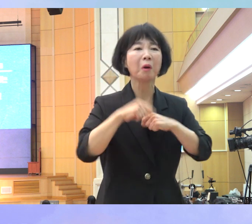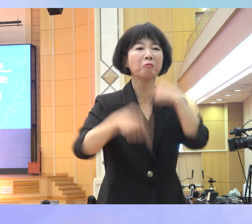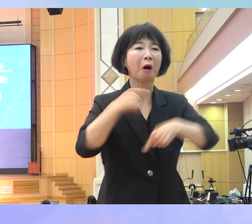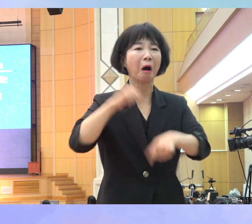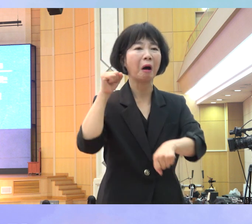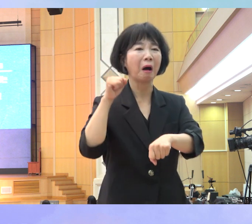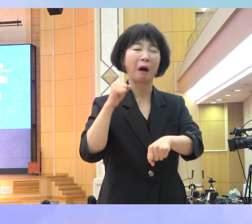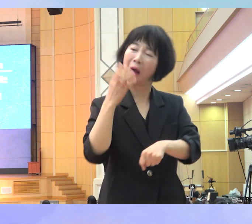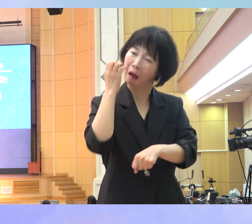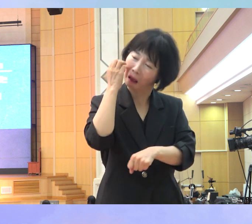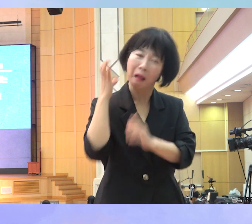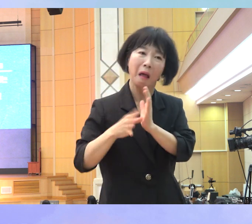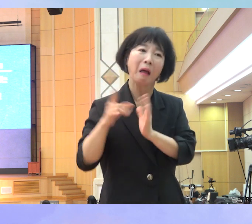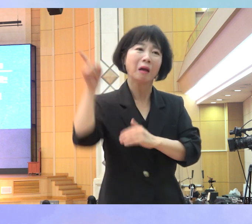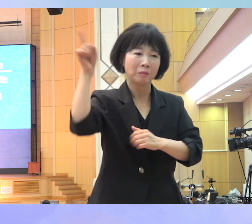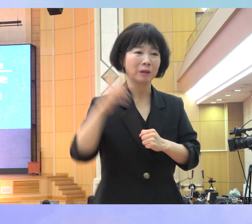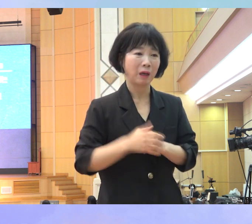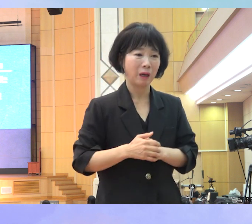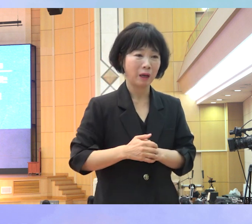때에는